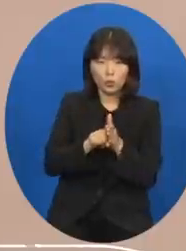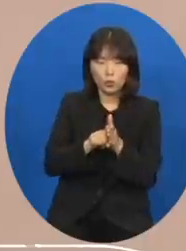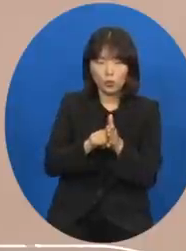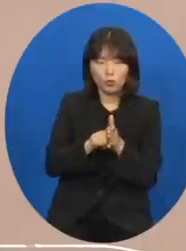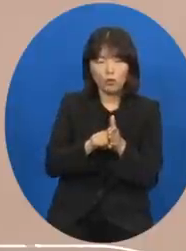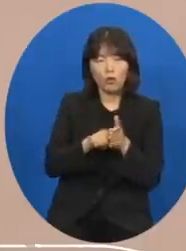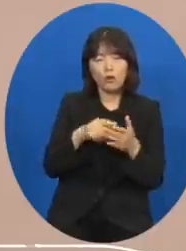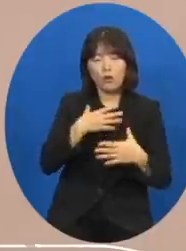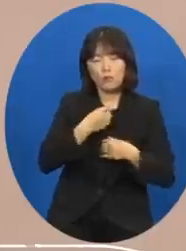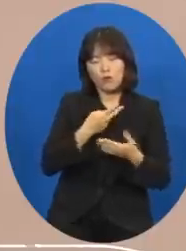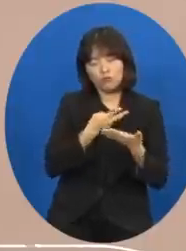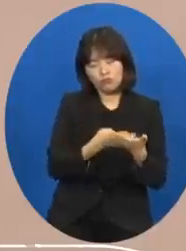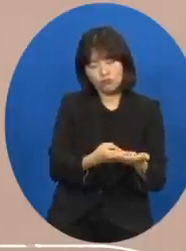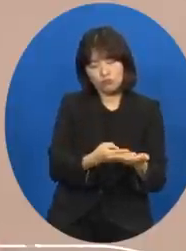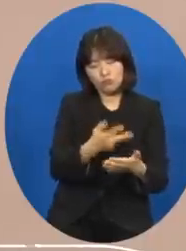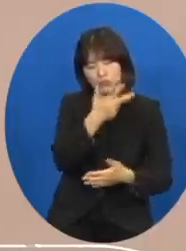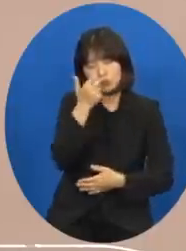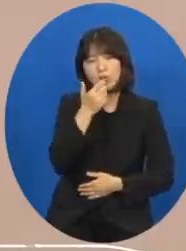자기 시작하라.